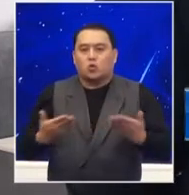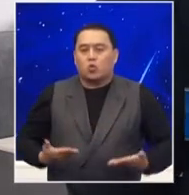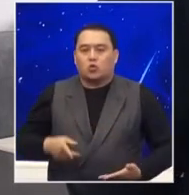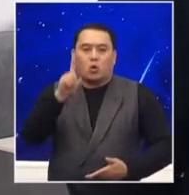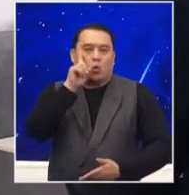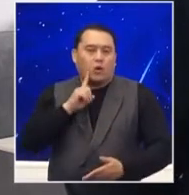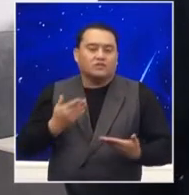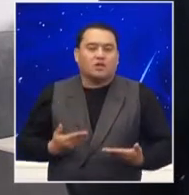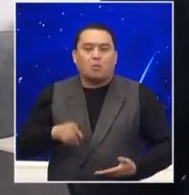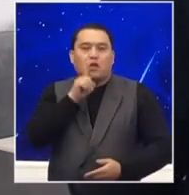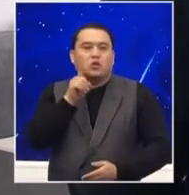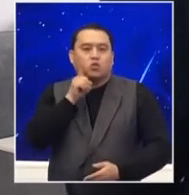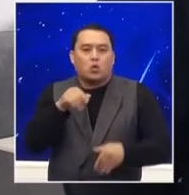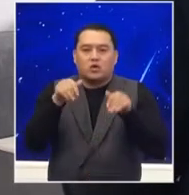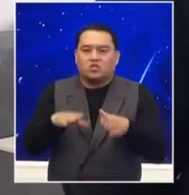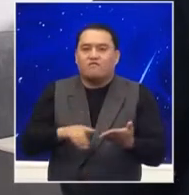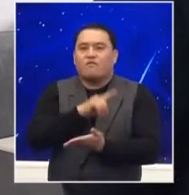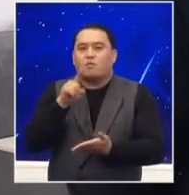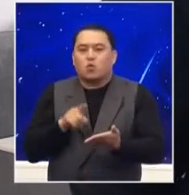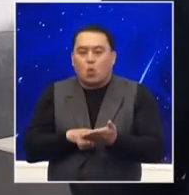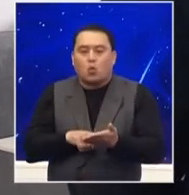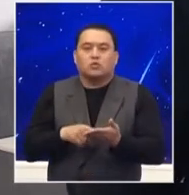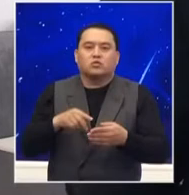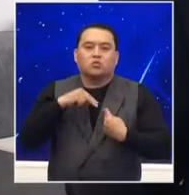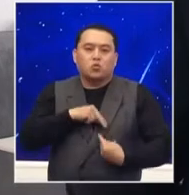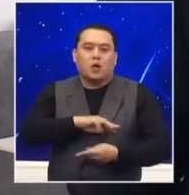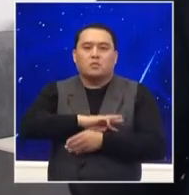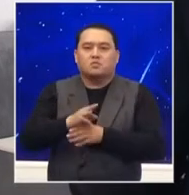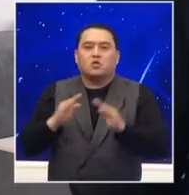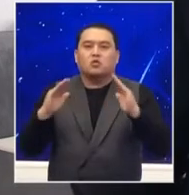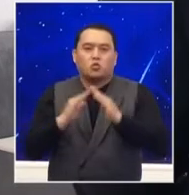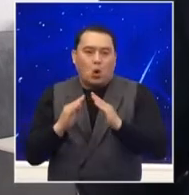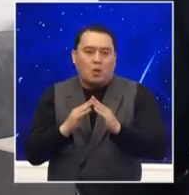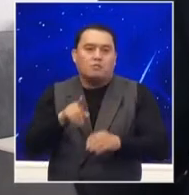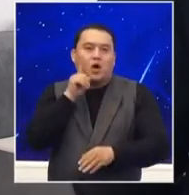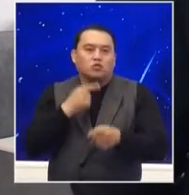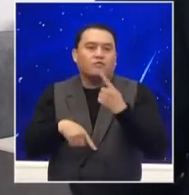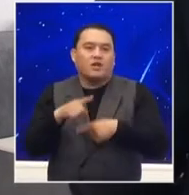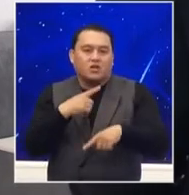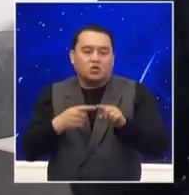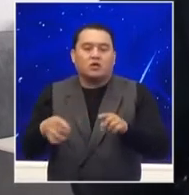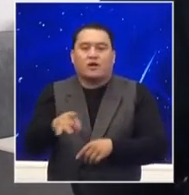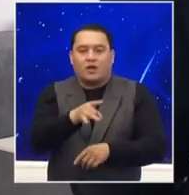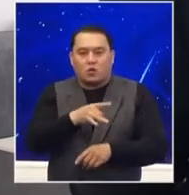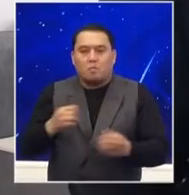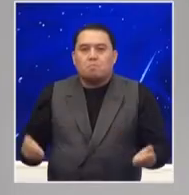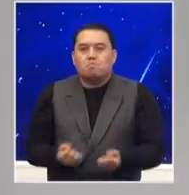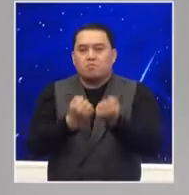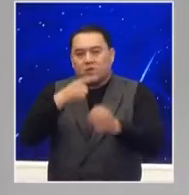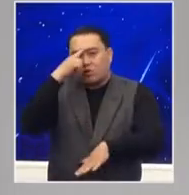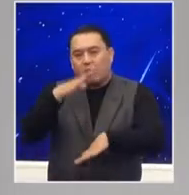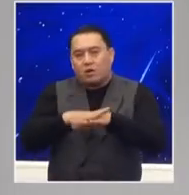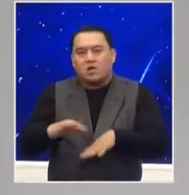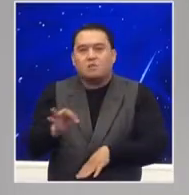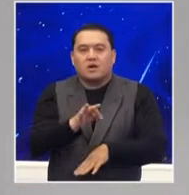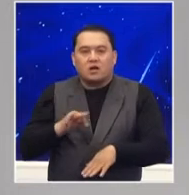комфортного проживания молодежи. Решаются вопрос трудоустройства и обеспечения жильем. Поэтому молодежь возвращается в район. При поддержке главы области